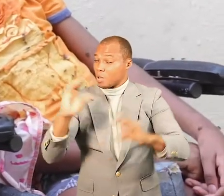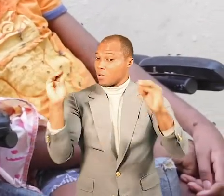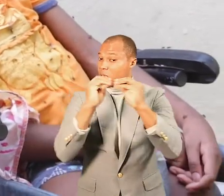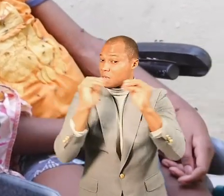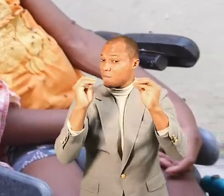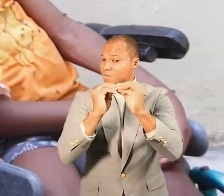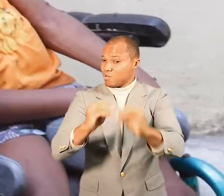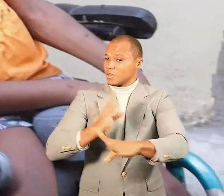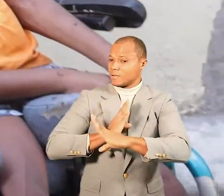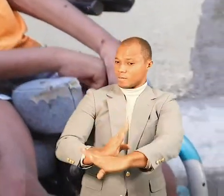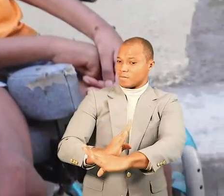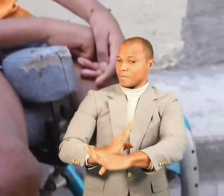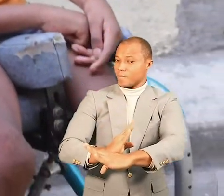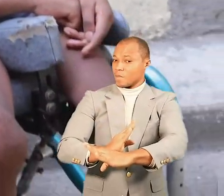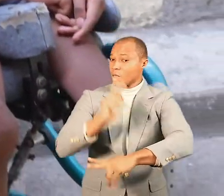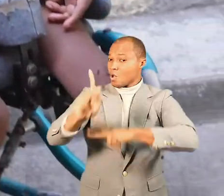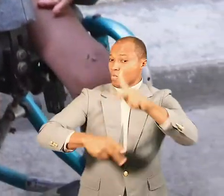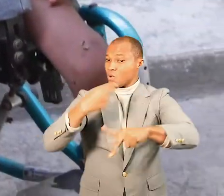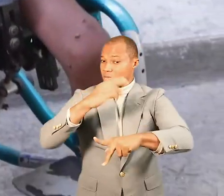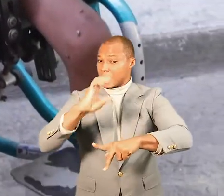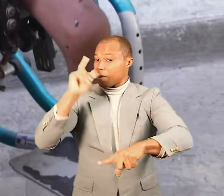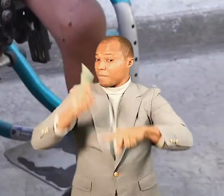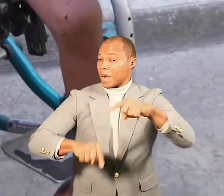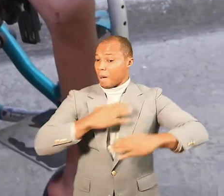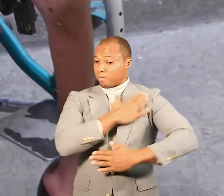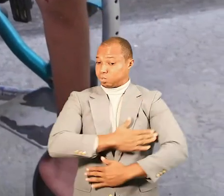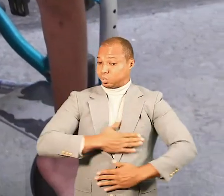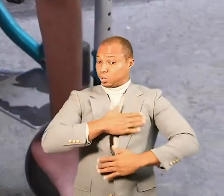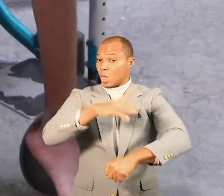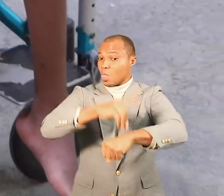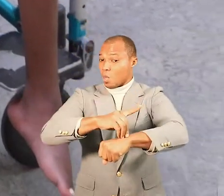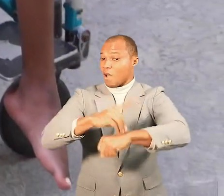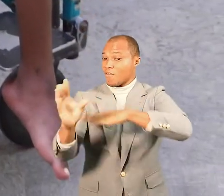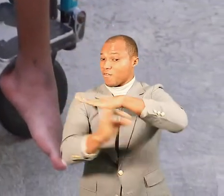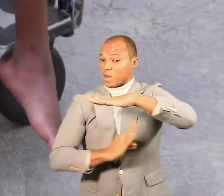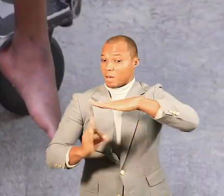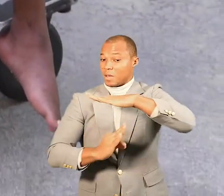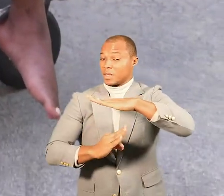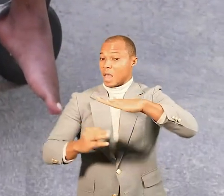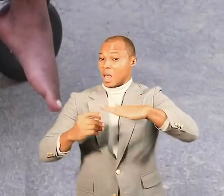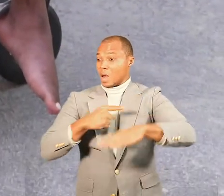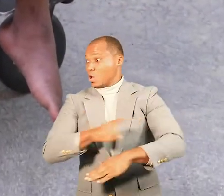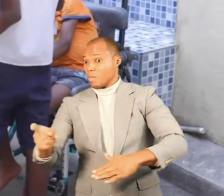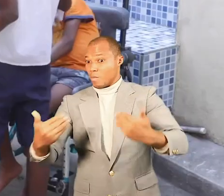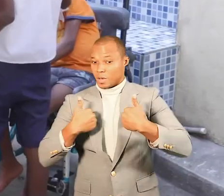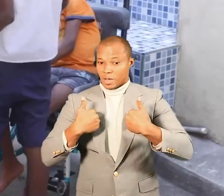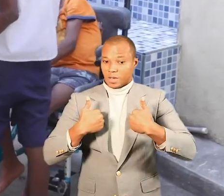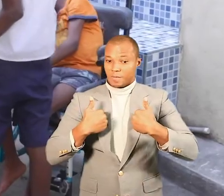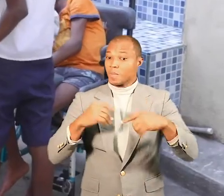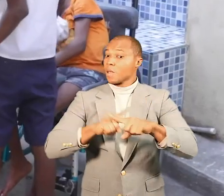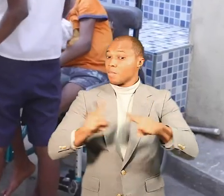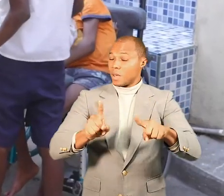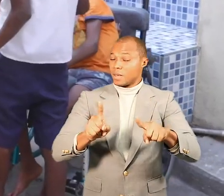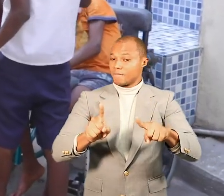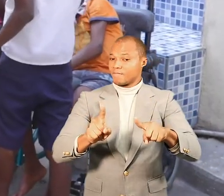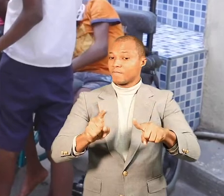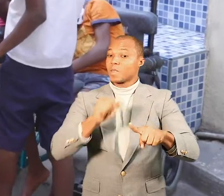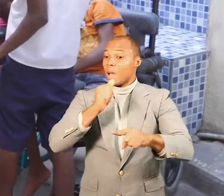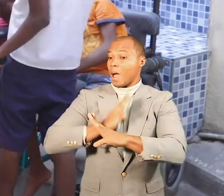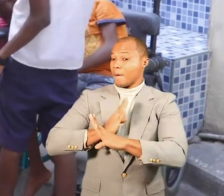plus barrière. Ça la cause yo pas arrivé jouir ensemble droit fondamental yo gagner en tant que moun. Cependant, ça